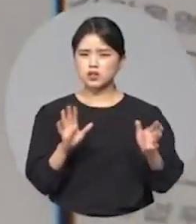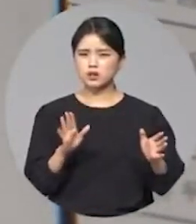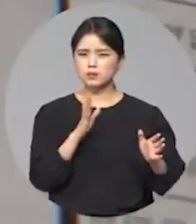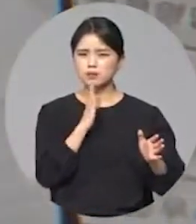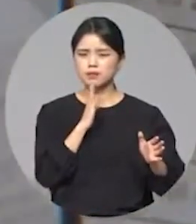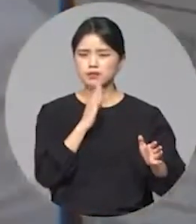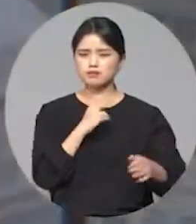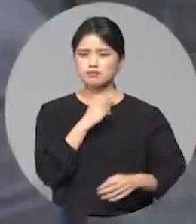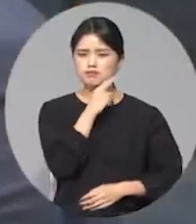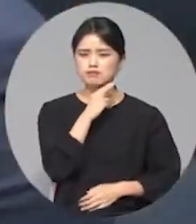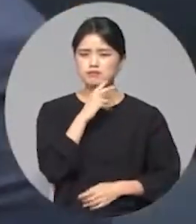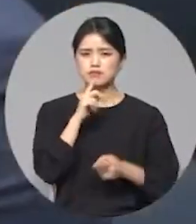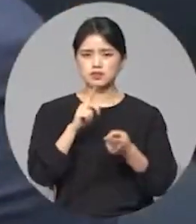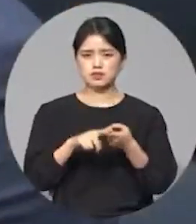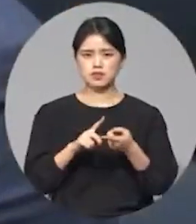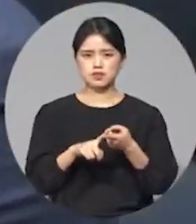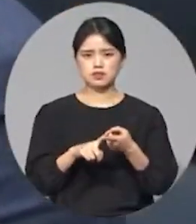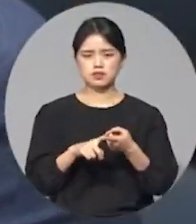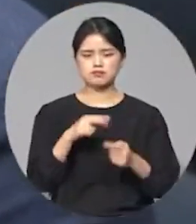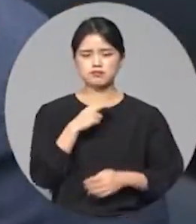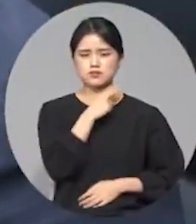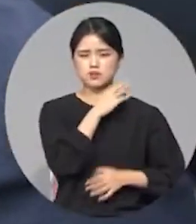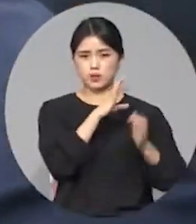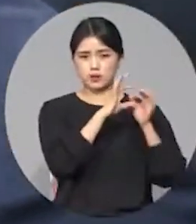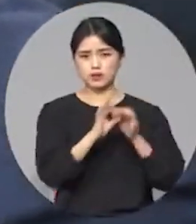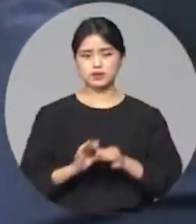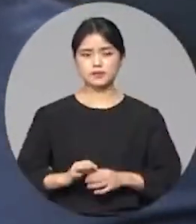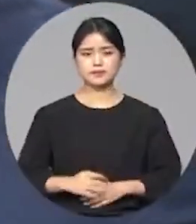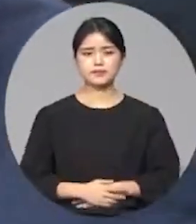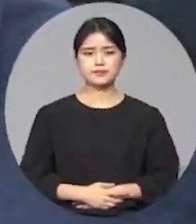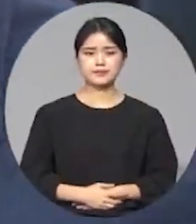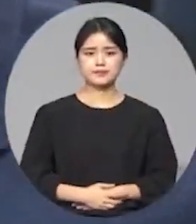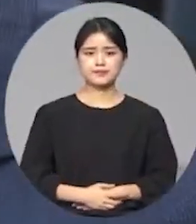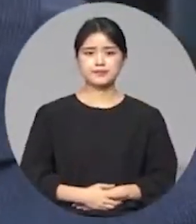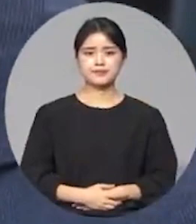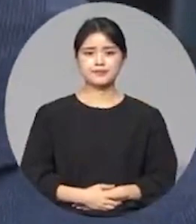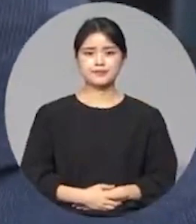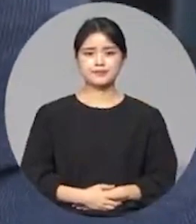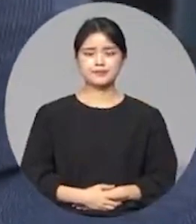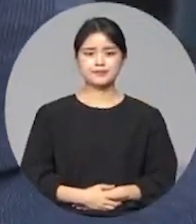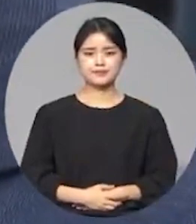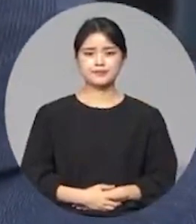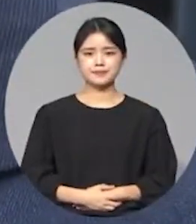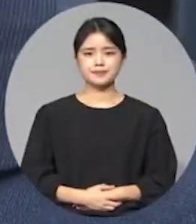것이었는지에 대해선 의혹이 가시지 않고 있습니다. MBC 뉴스 김아연입니다.